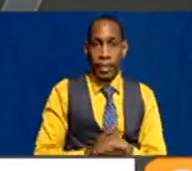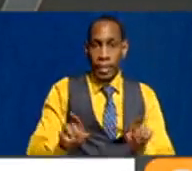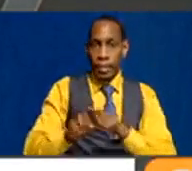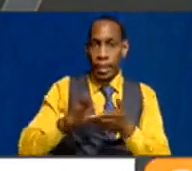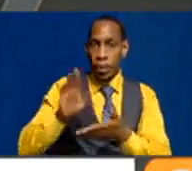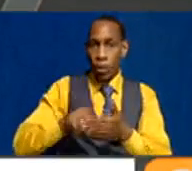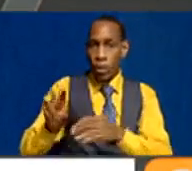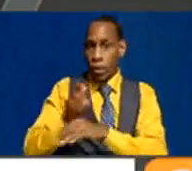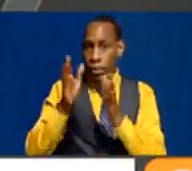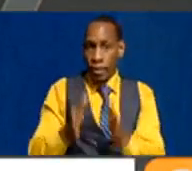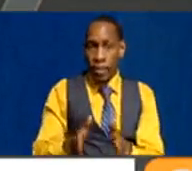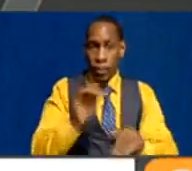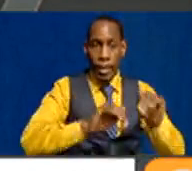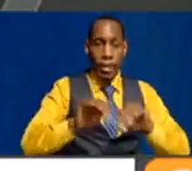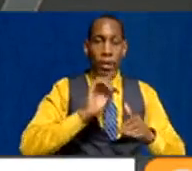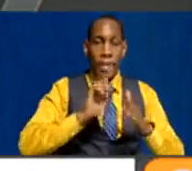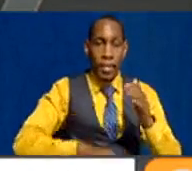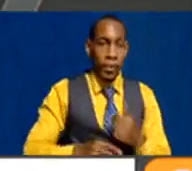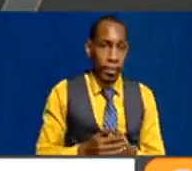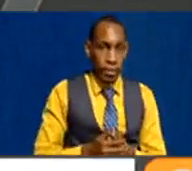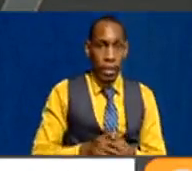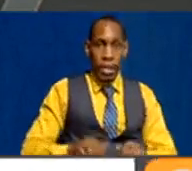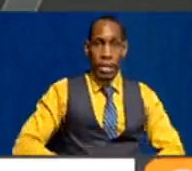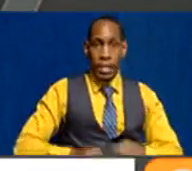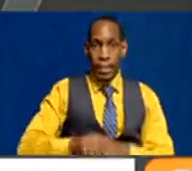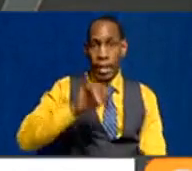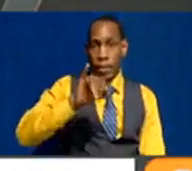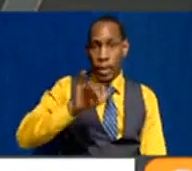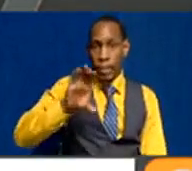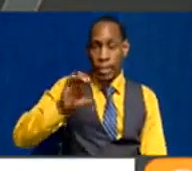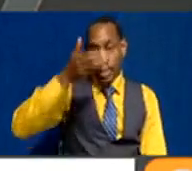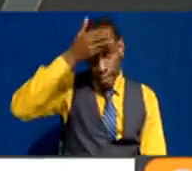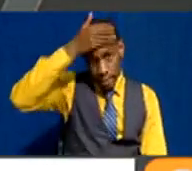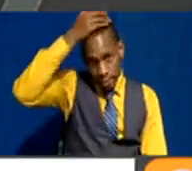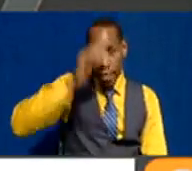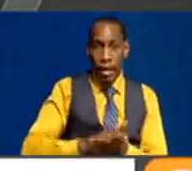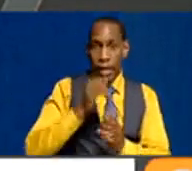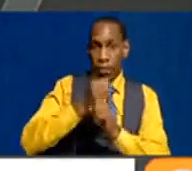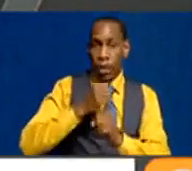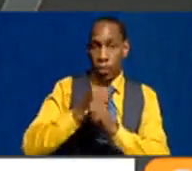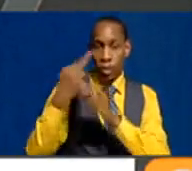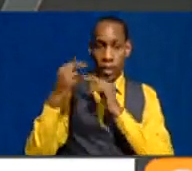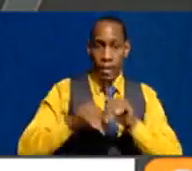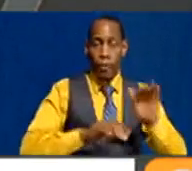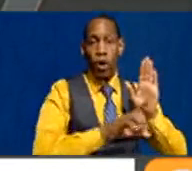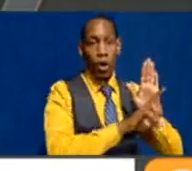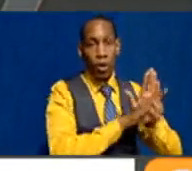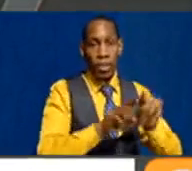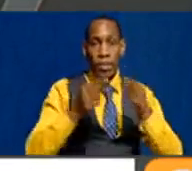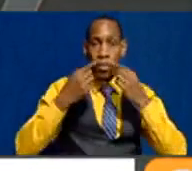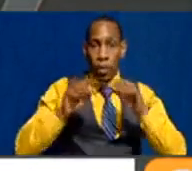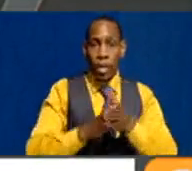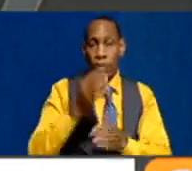Aidha, waangalizi hao wa uchaguzi wamesema kwamba mwenyekiti wa IEBC Wafula Chebukati alitekeleza wajibu wake kisheria